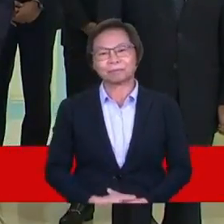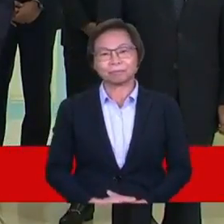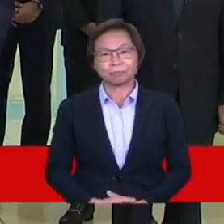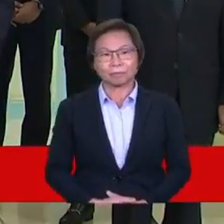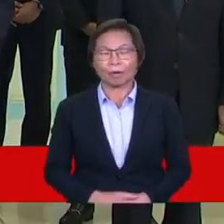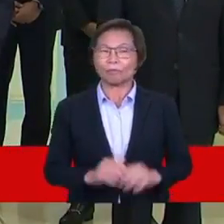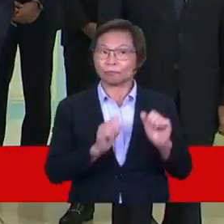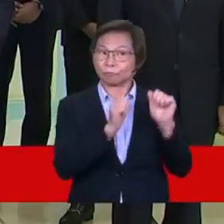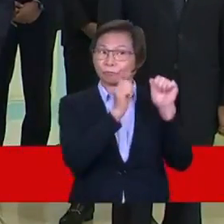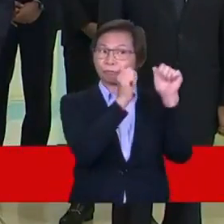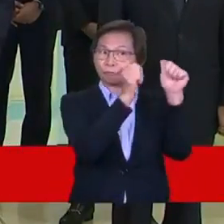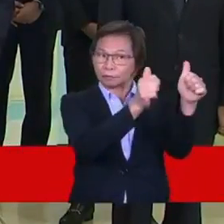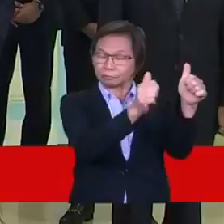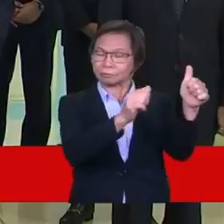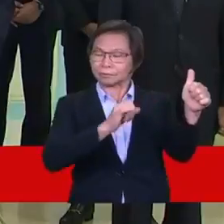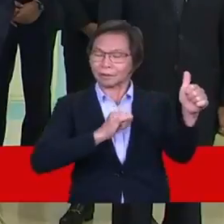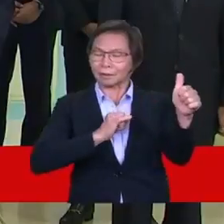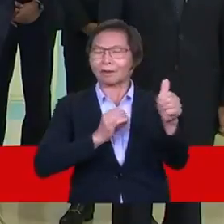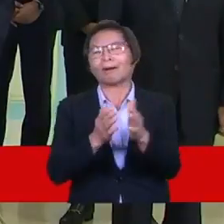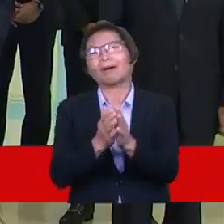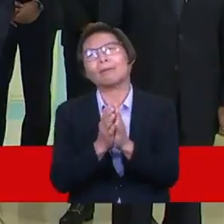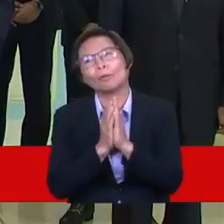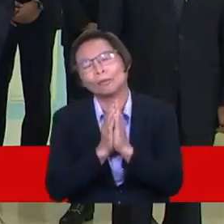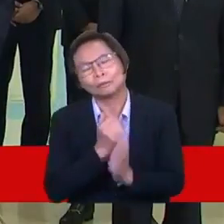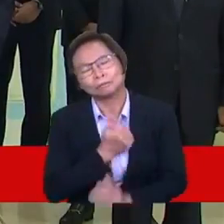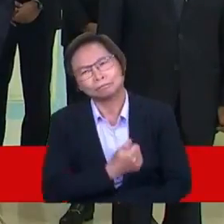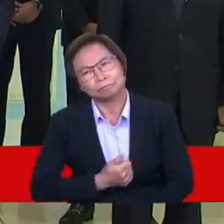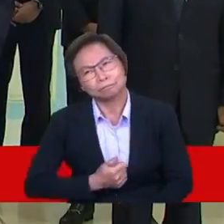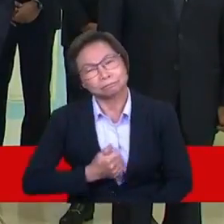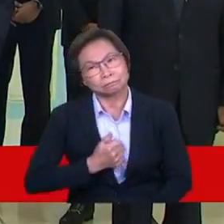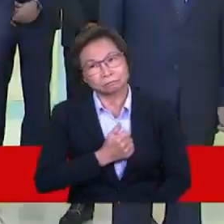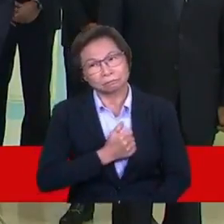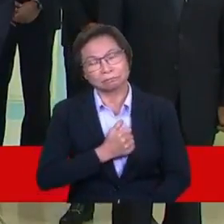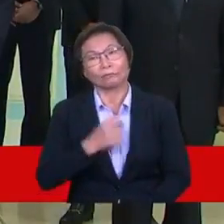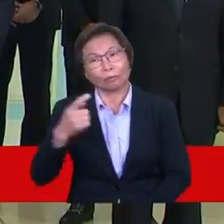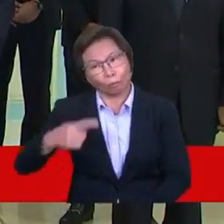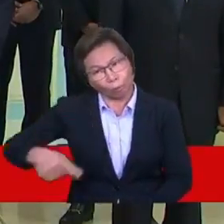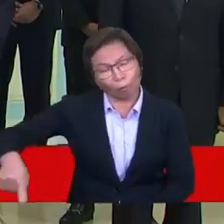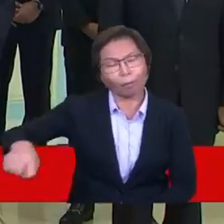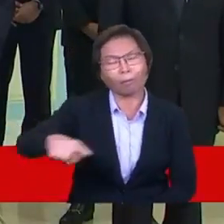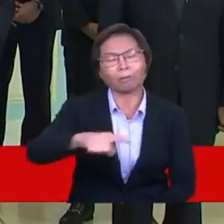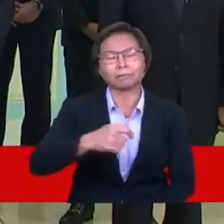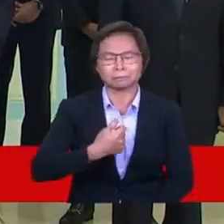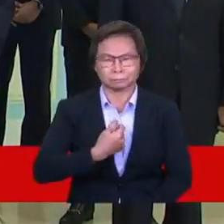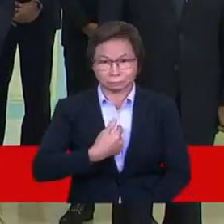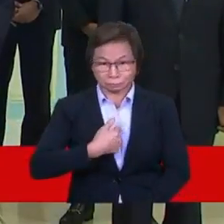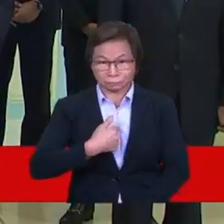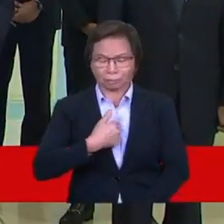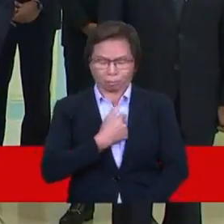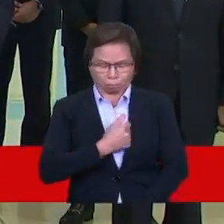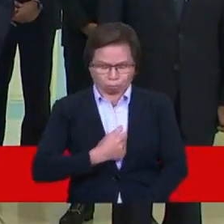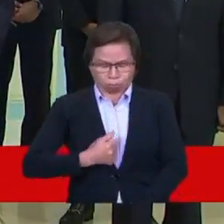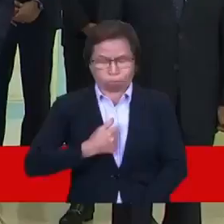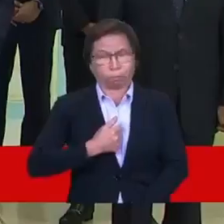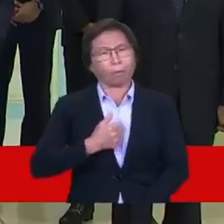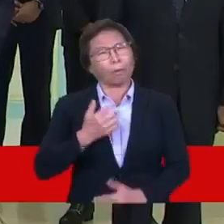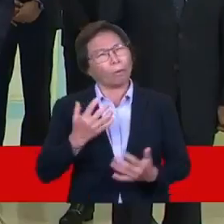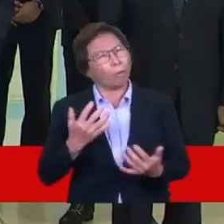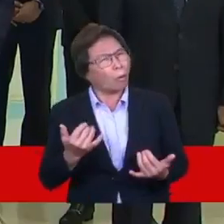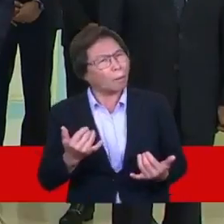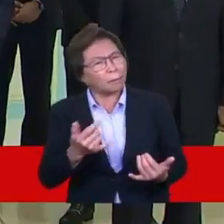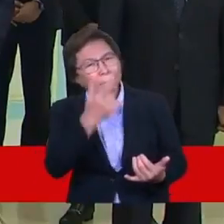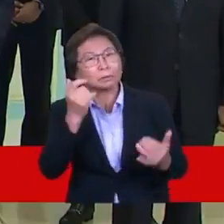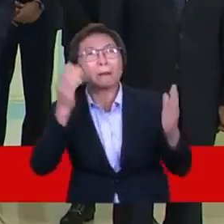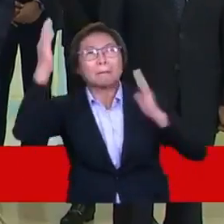Hai demi lalu saya ingin memohon maaf kepada saudara dan Star is clean and Hai kalau dalam keadaan